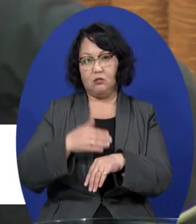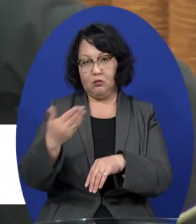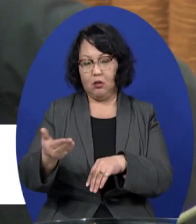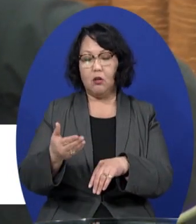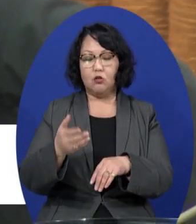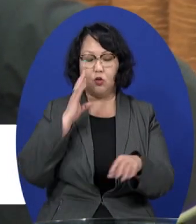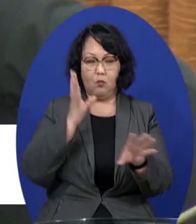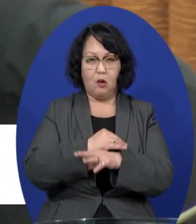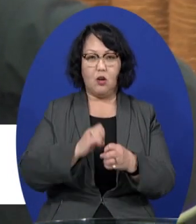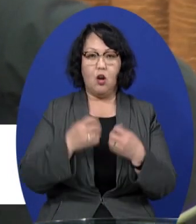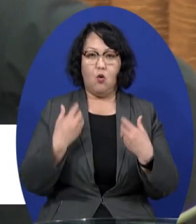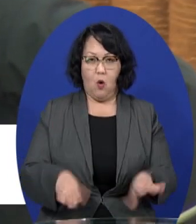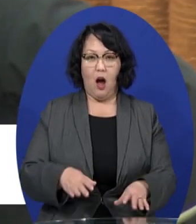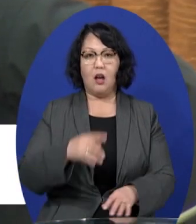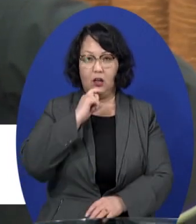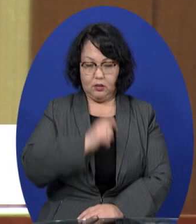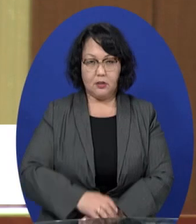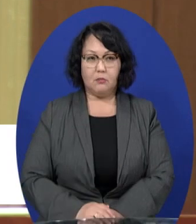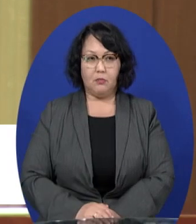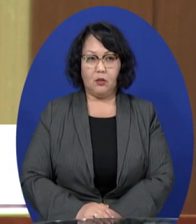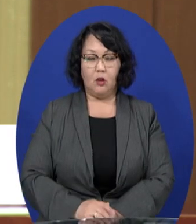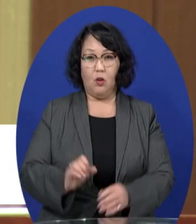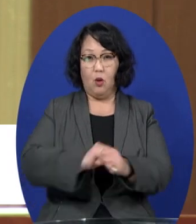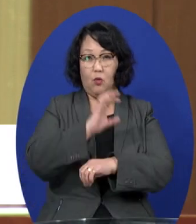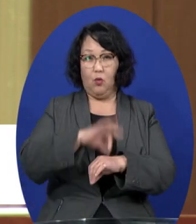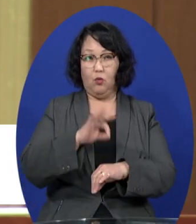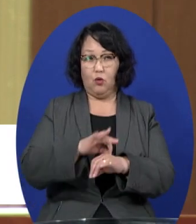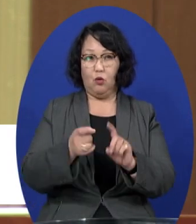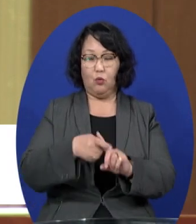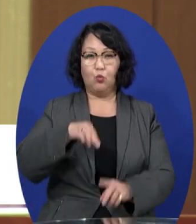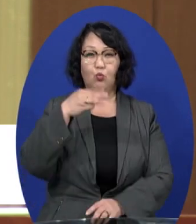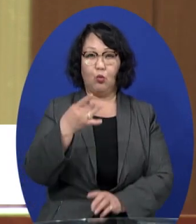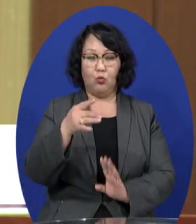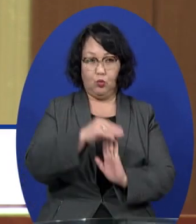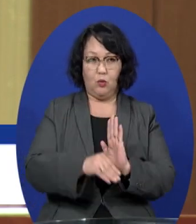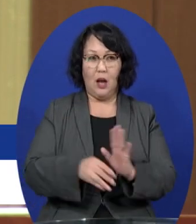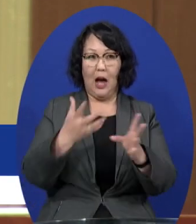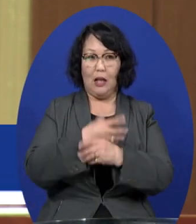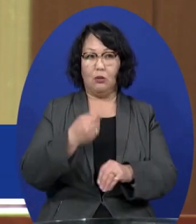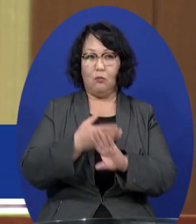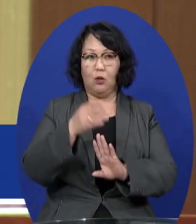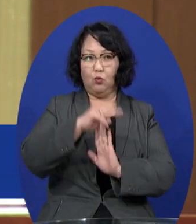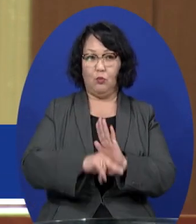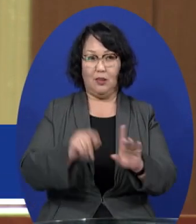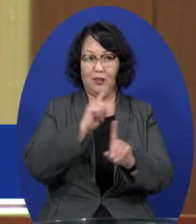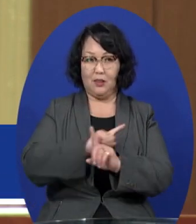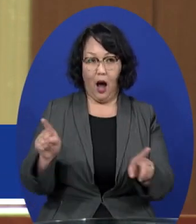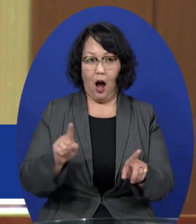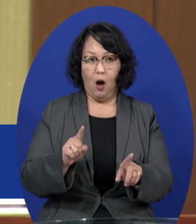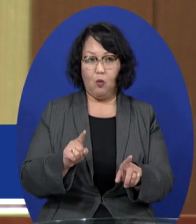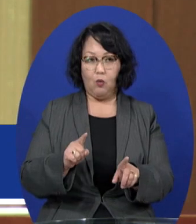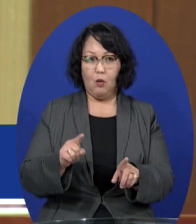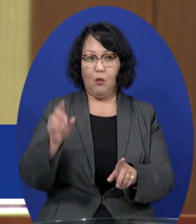хяналтын байгууллагын удирдлага сануулж байна. Энэ ковидын төр журам учраас халдвар хамгааллын дэглэм одоо мөрдөөгүй улмаас одоо тухайн байгууллагууд